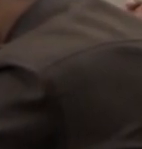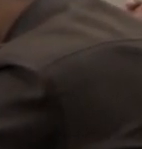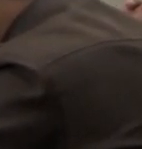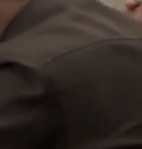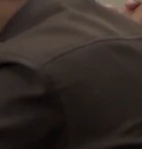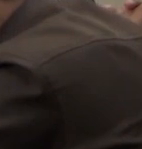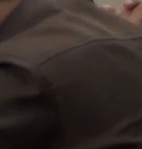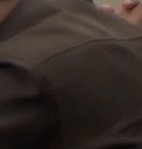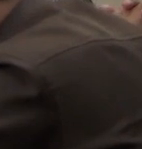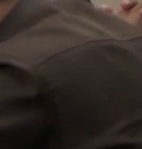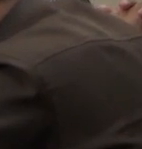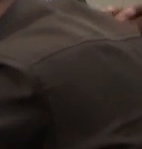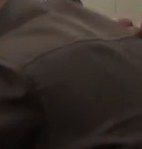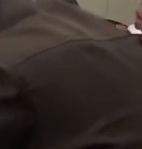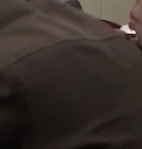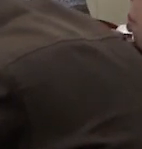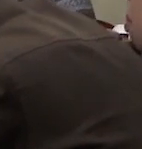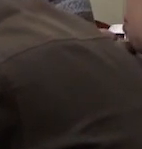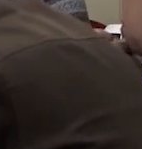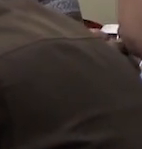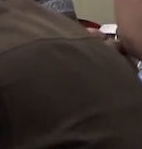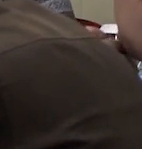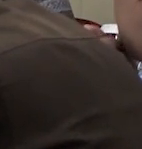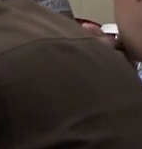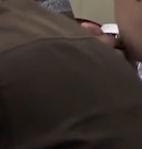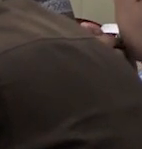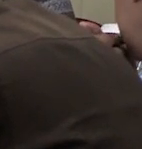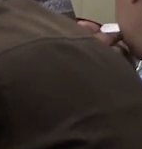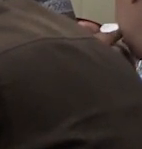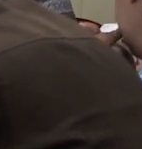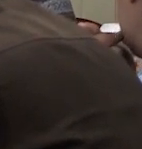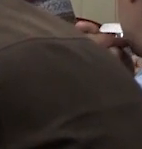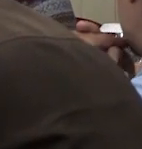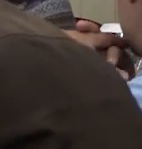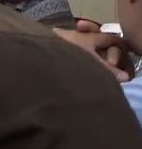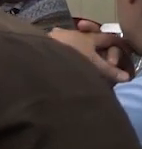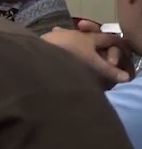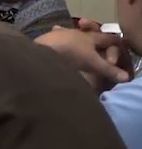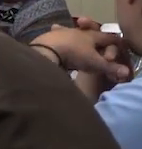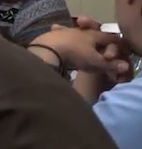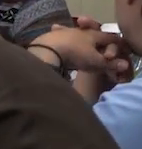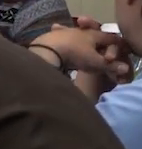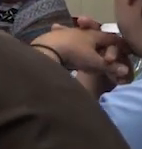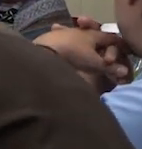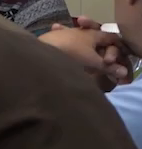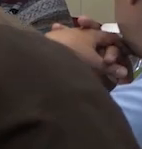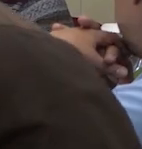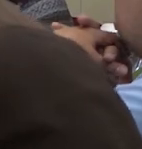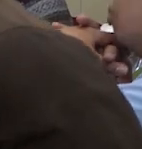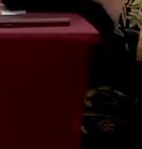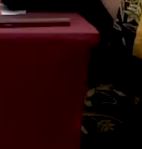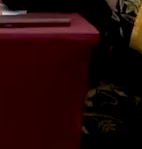penegakan hukum nah disini sudah ada eh Bapak Wida sinorin daya